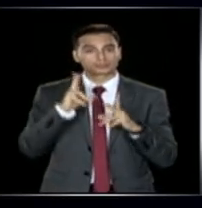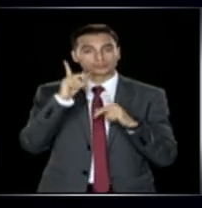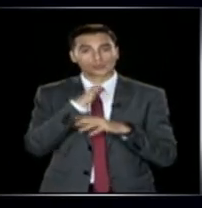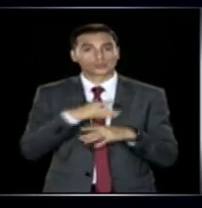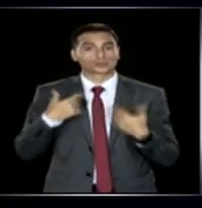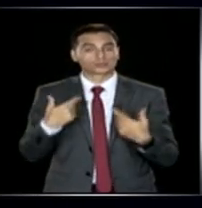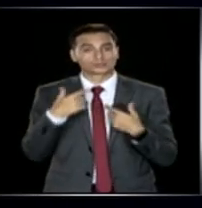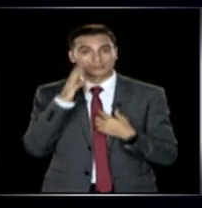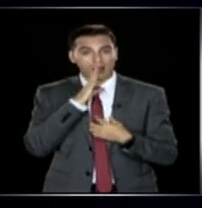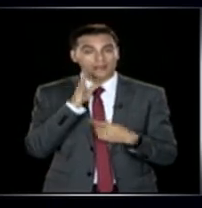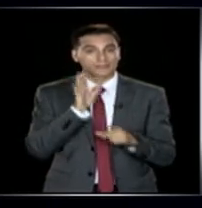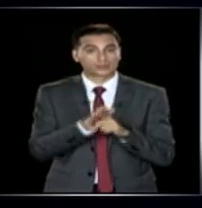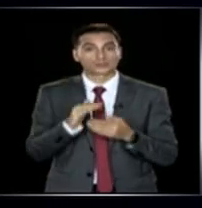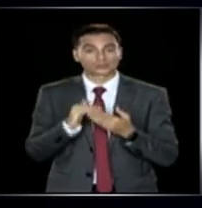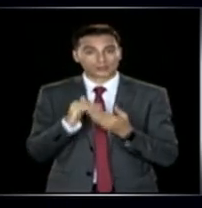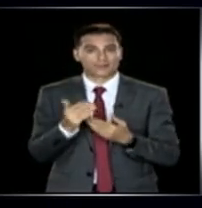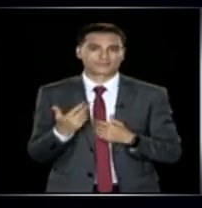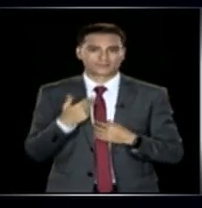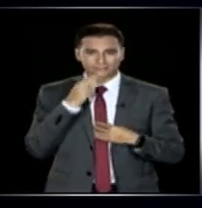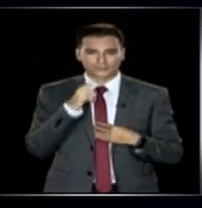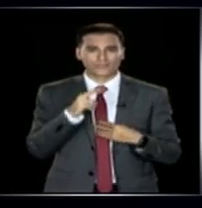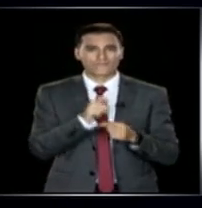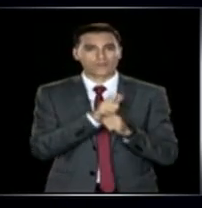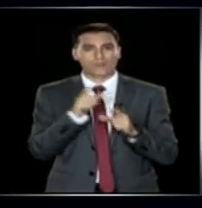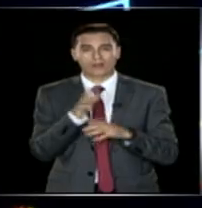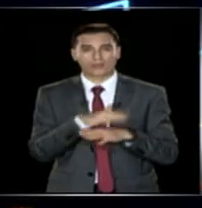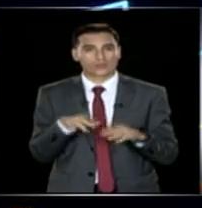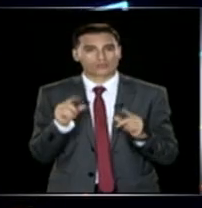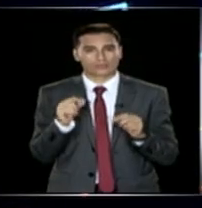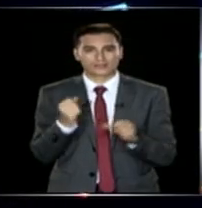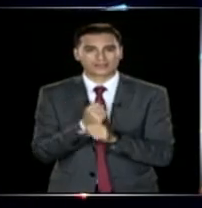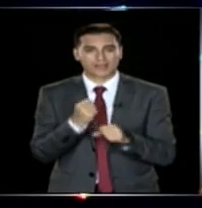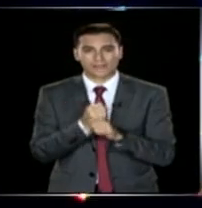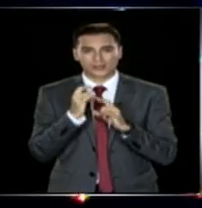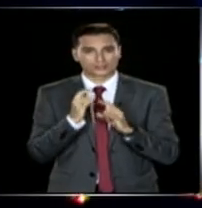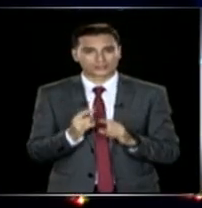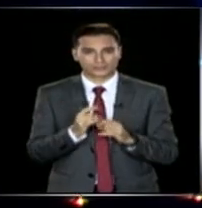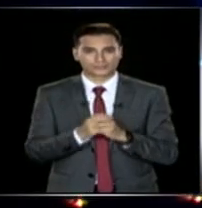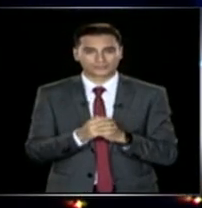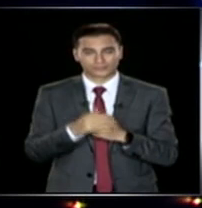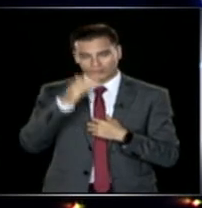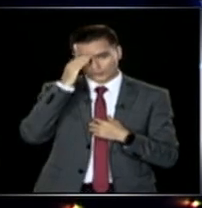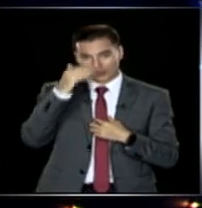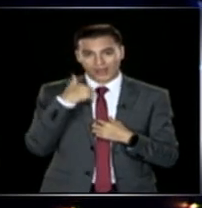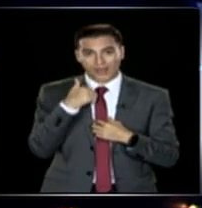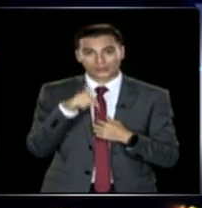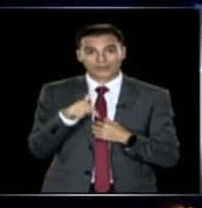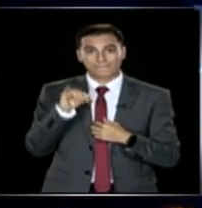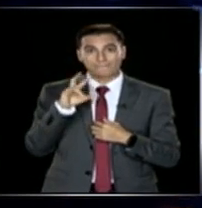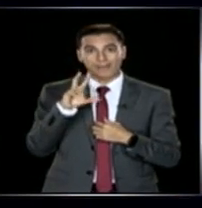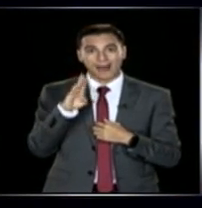ودعم. فأنا شايف إن حاجة متميزة، يعني شيء متميز إن أي واحد يشارك. أشكرك. العفو. عايز أطمن على